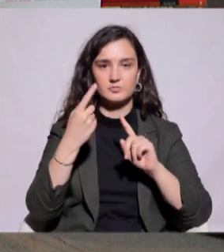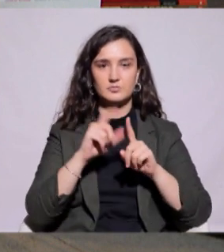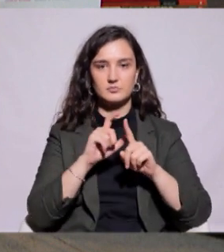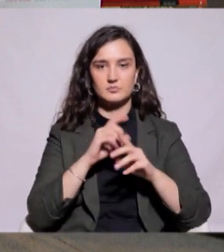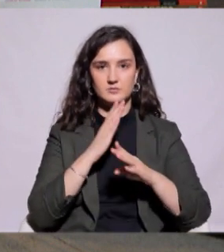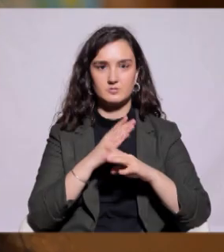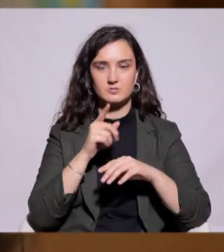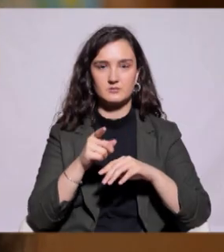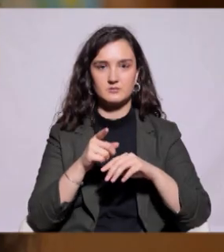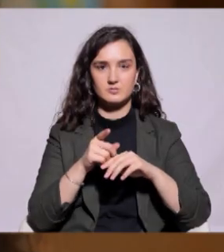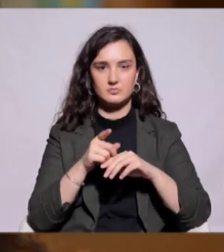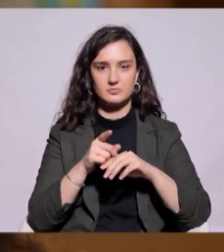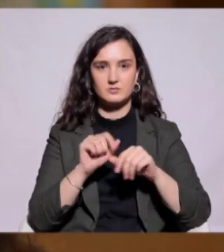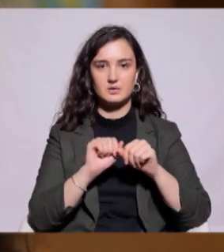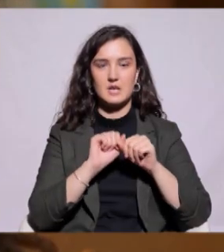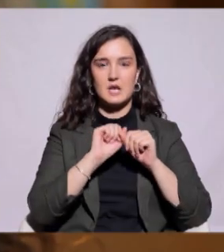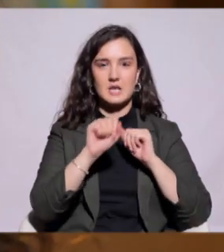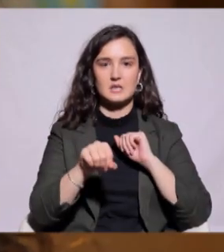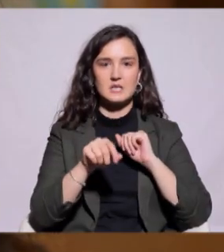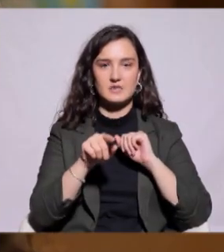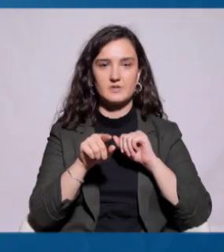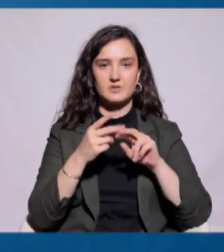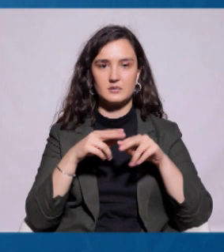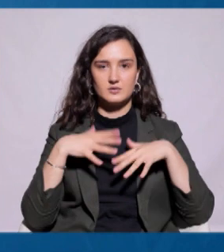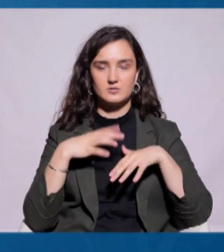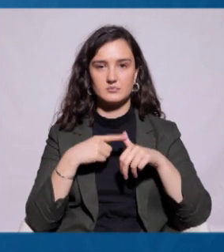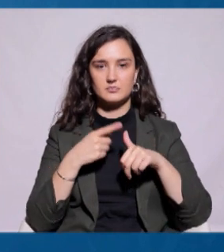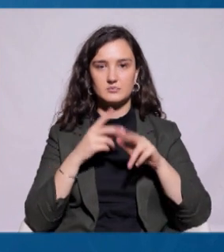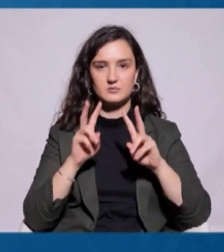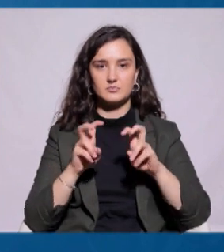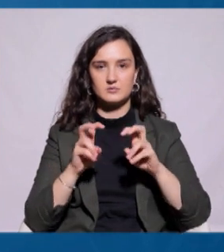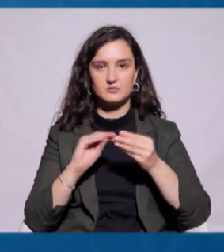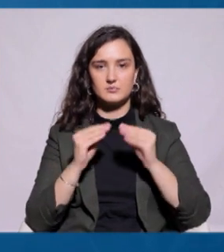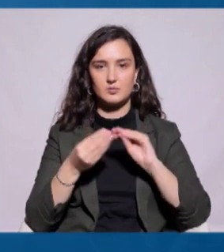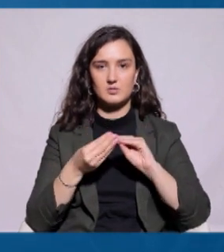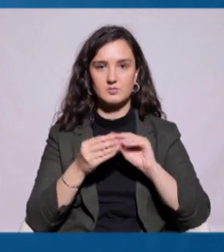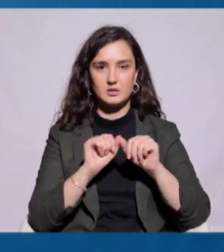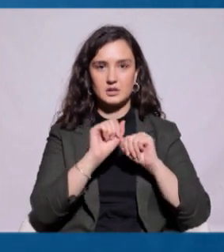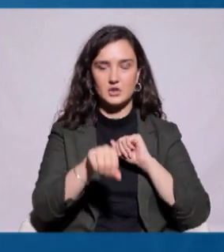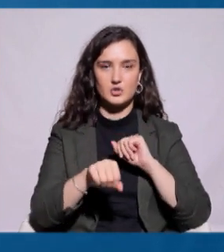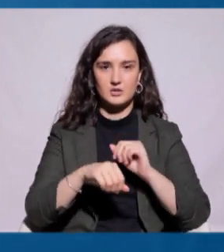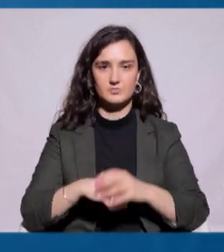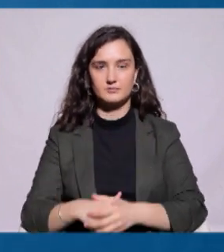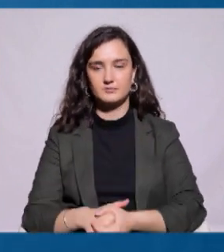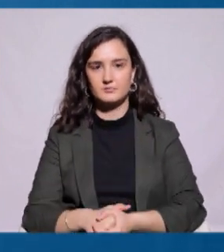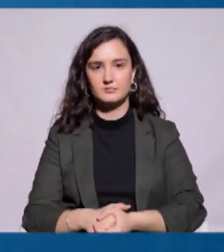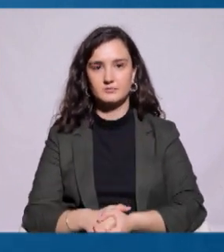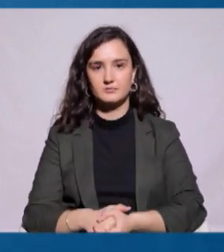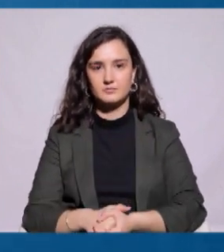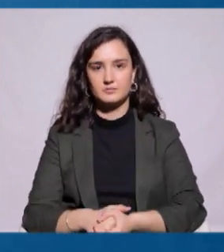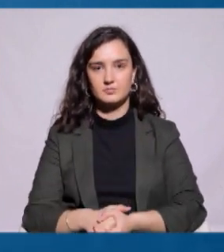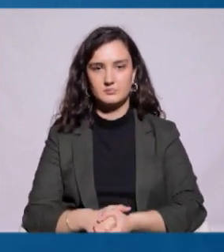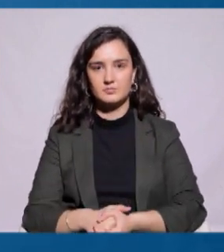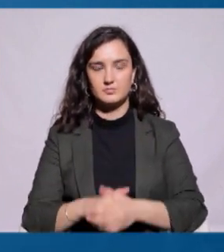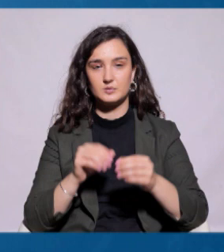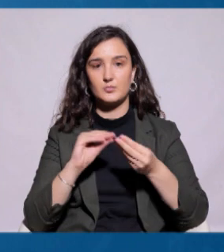is solution. Solution is a noun, and in Georgian it means პრობლემის გადაჭრა. Solution